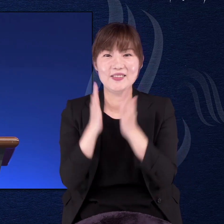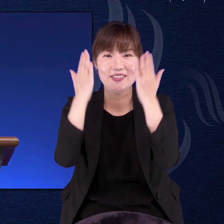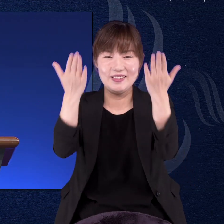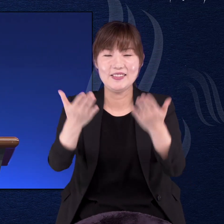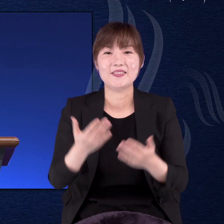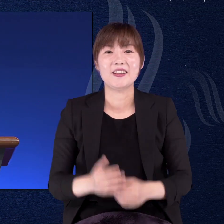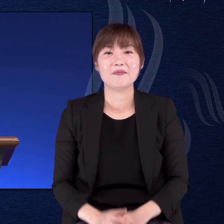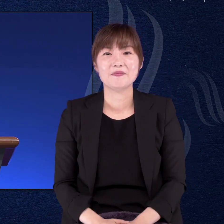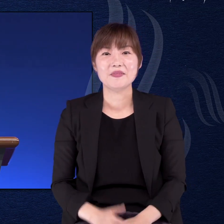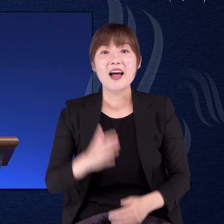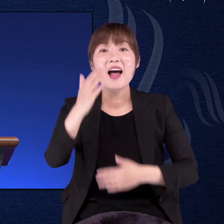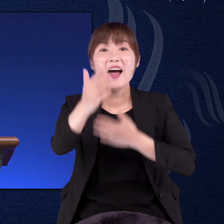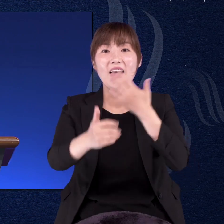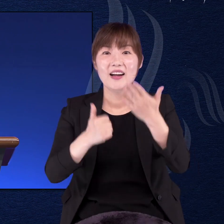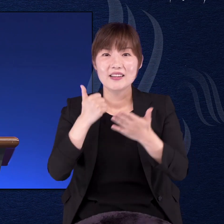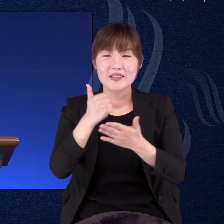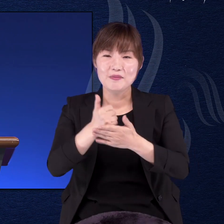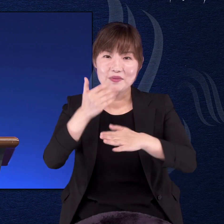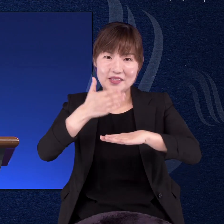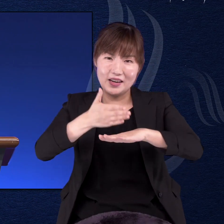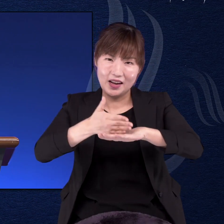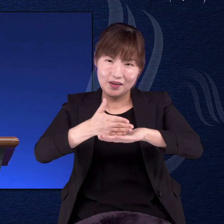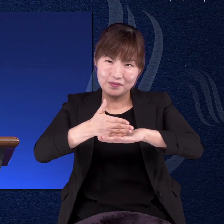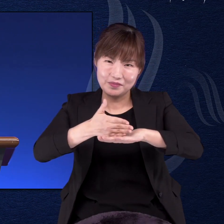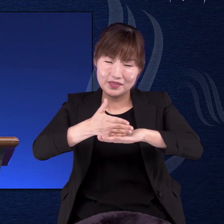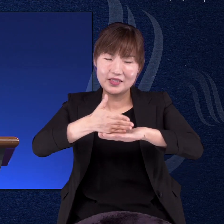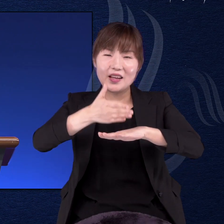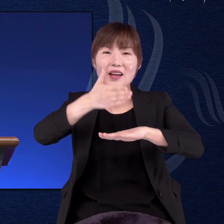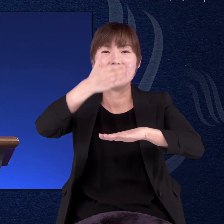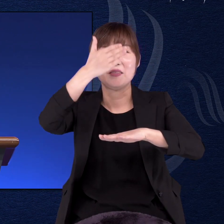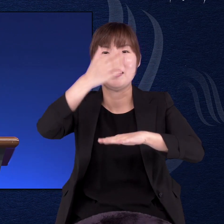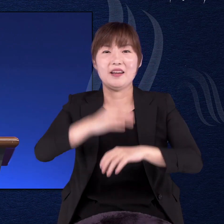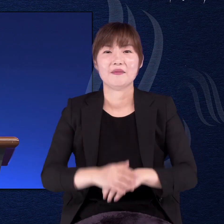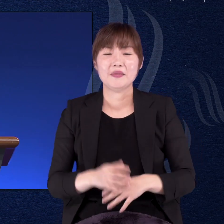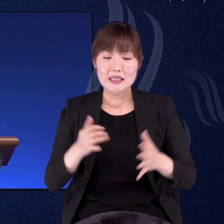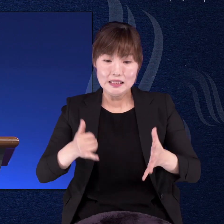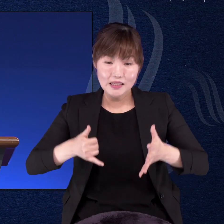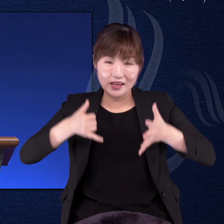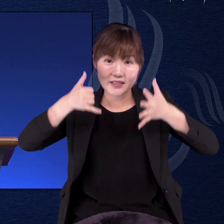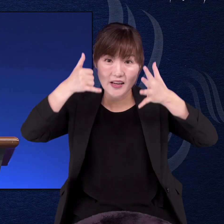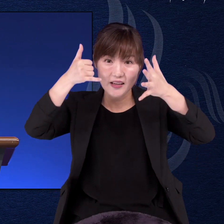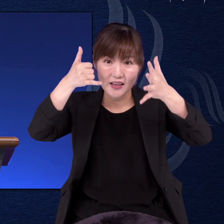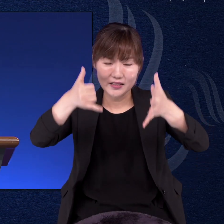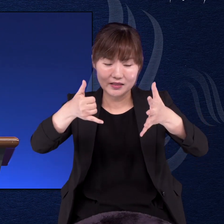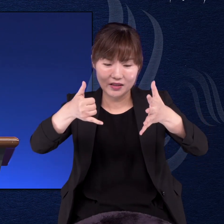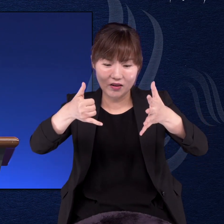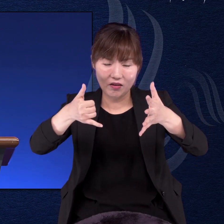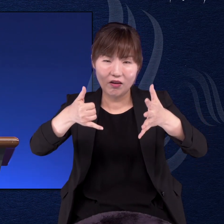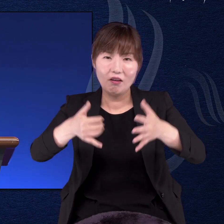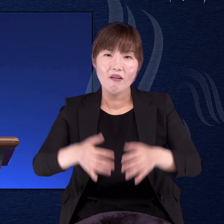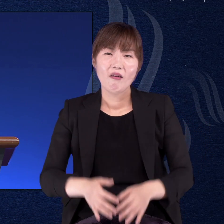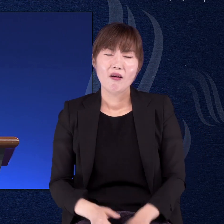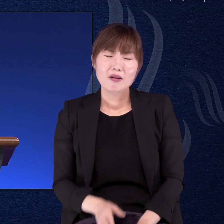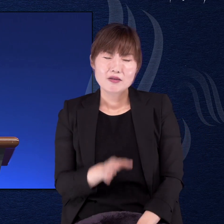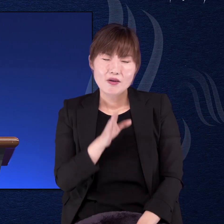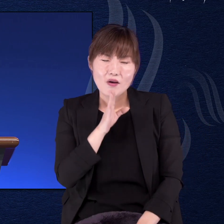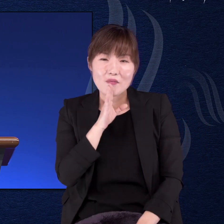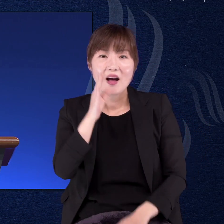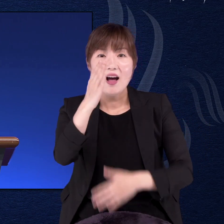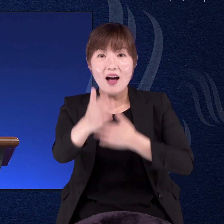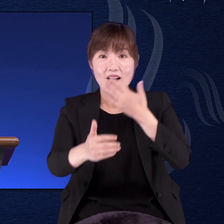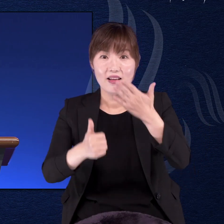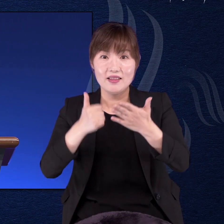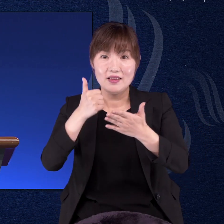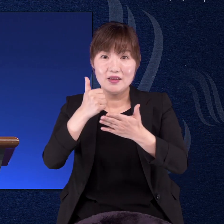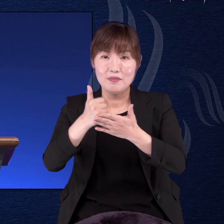하나님 감사합니다. 주님, 이 세상에서 주님, 저희가 정말 하나님의